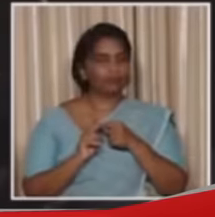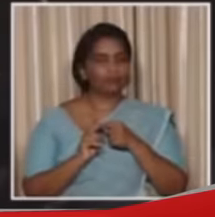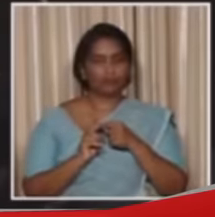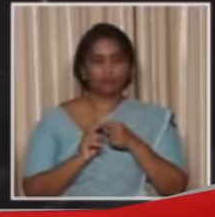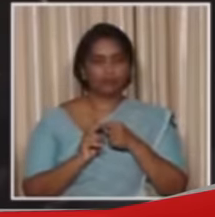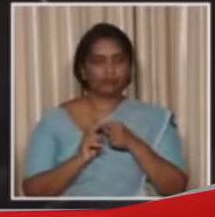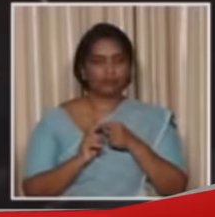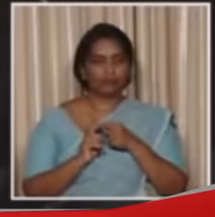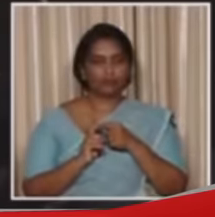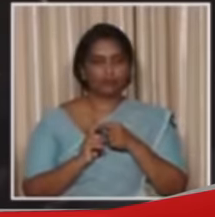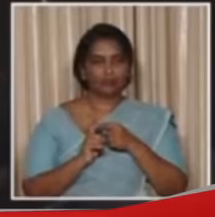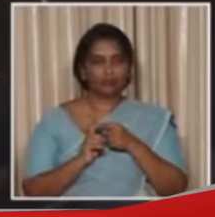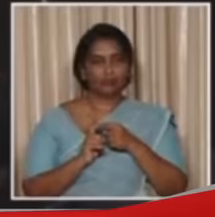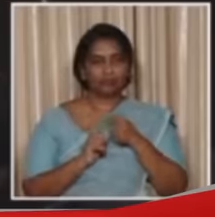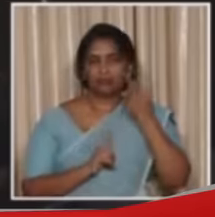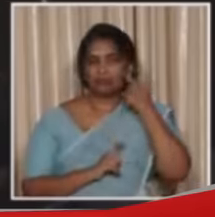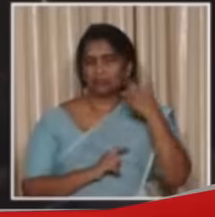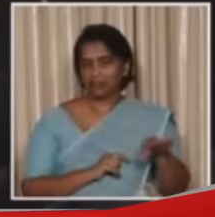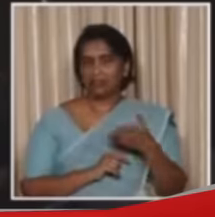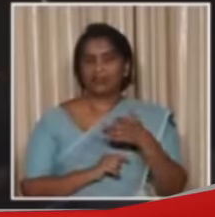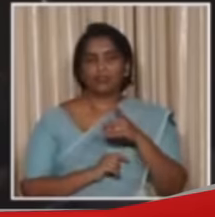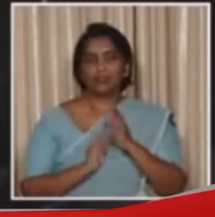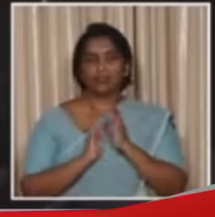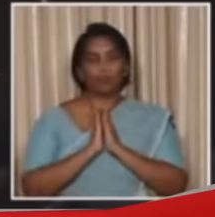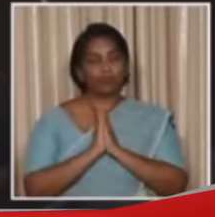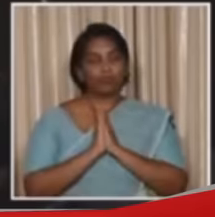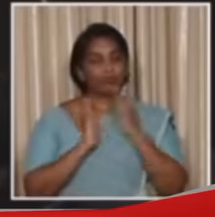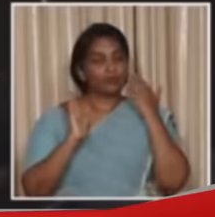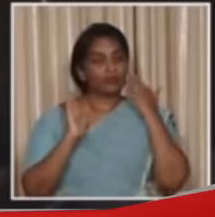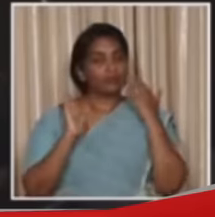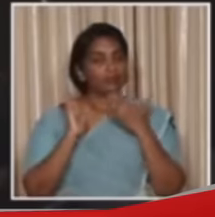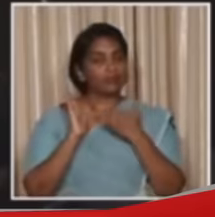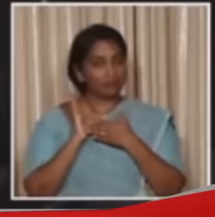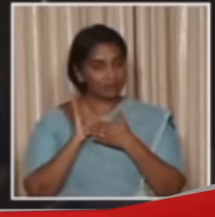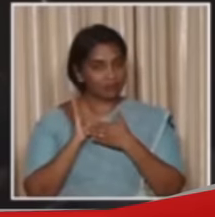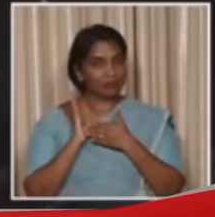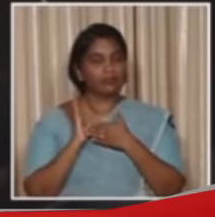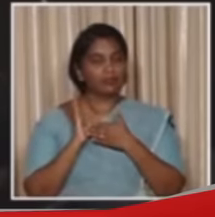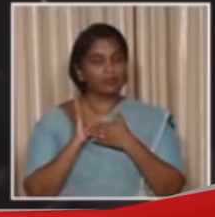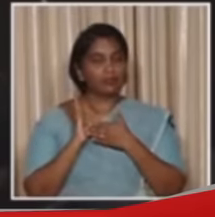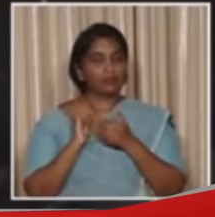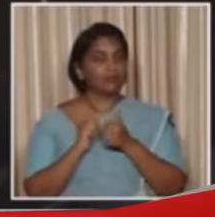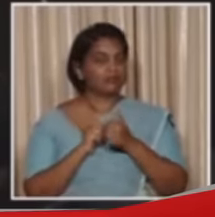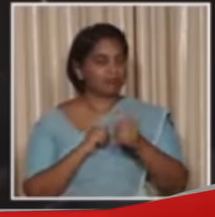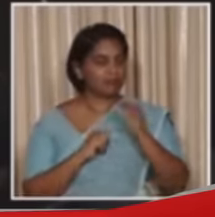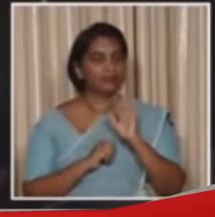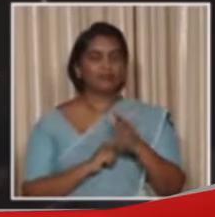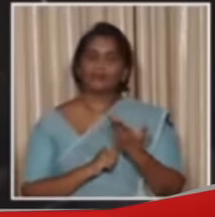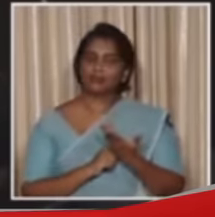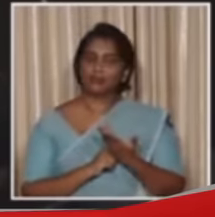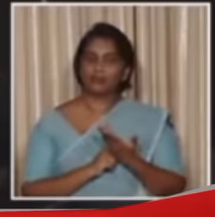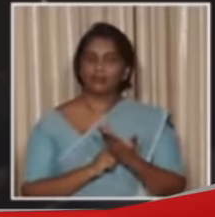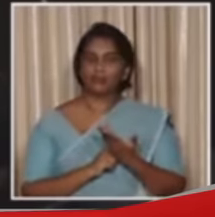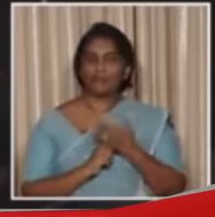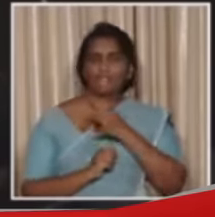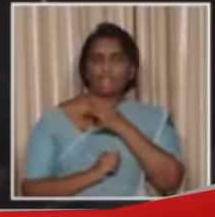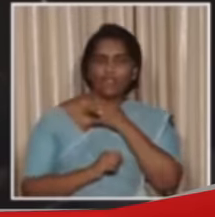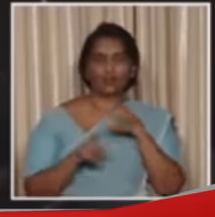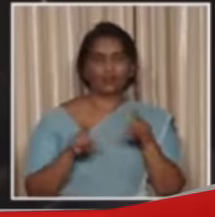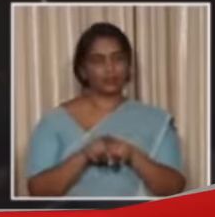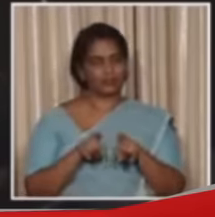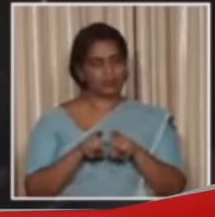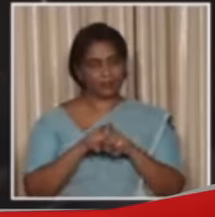ගැන තැකීමක් නැති අය බුද්ධ ධර්මය වෙනුවෙන් පෙනී ඉන්නකොට ඇත්තටම ඒක විහිළු